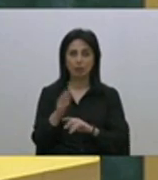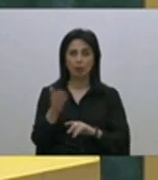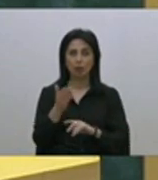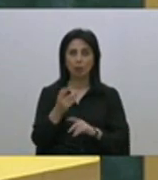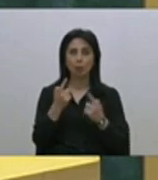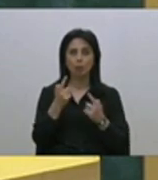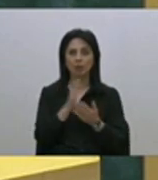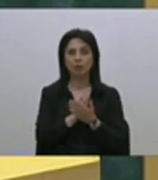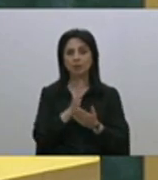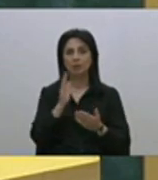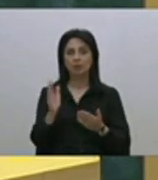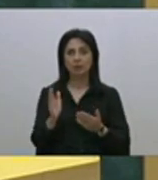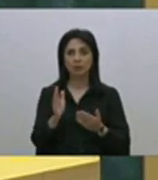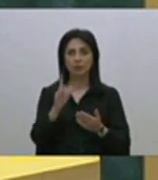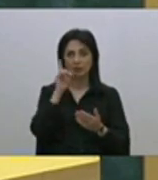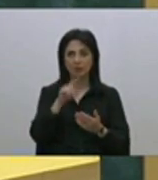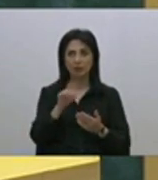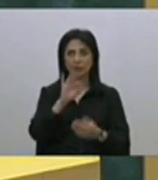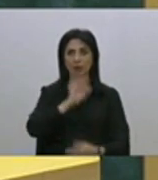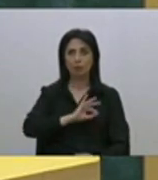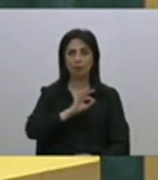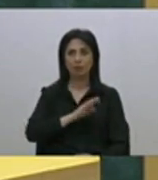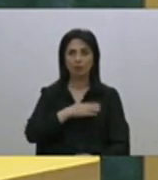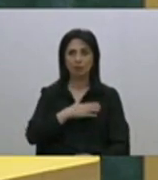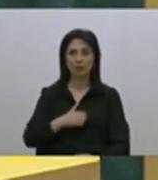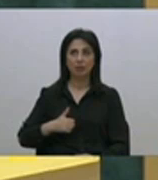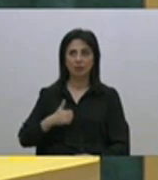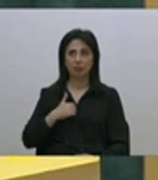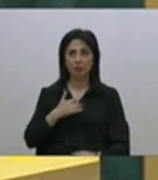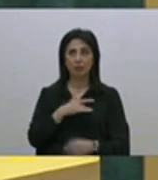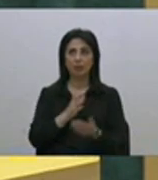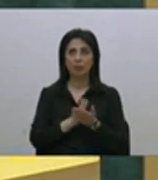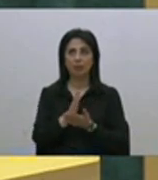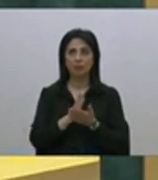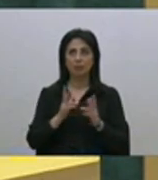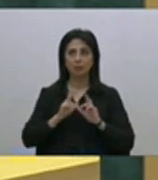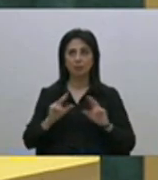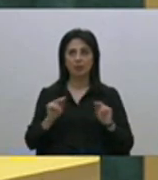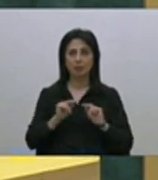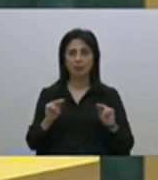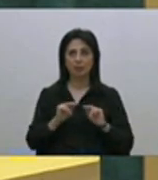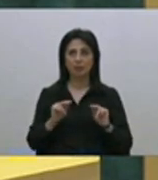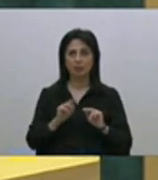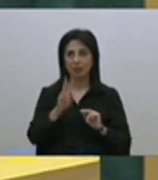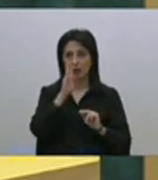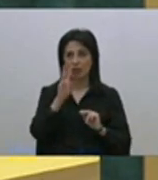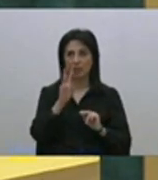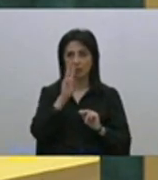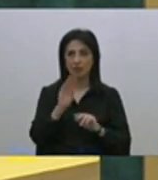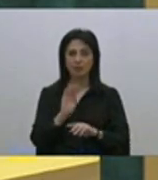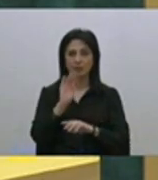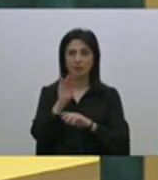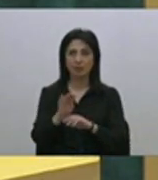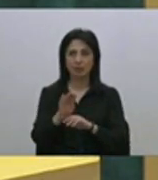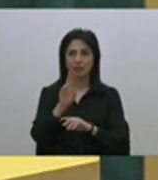რომლის უდიდესი ნაწილი იცით რომ მოხმარდება ჩვენი ღირსეული და დამსახურებული პედაგოგების ანაზღაურების